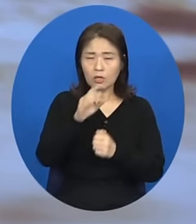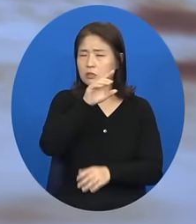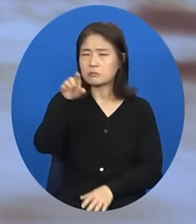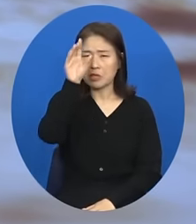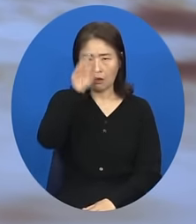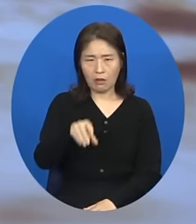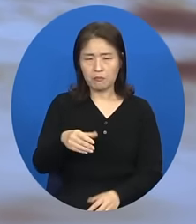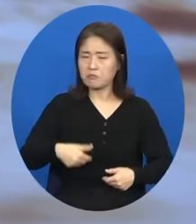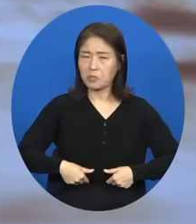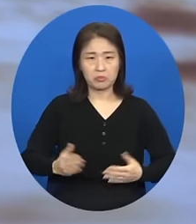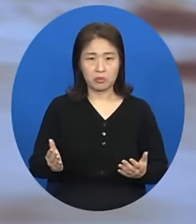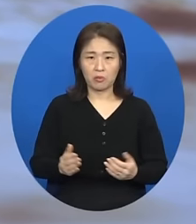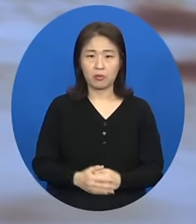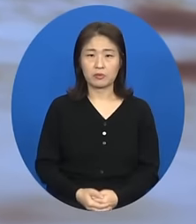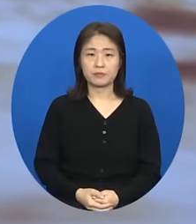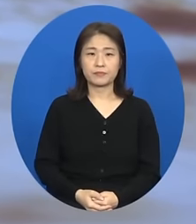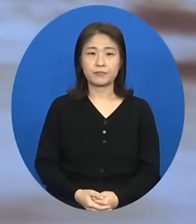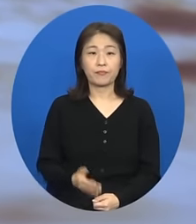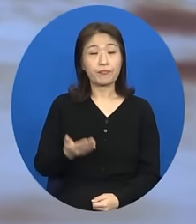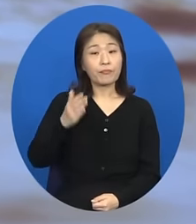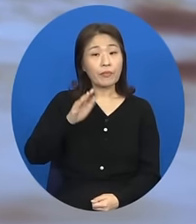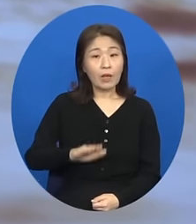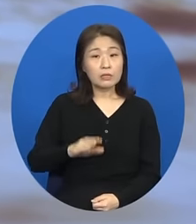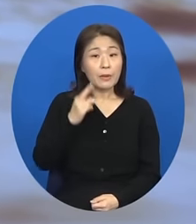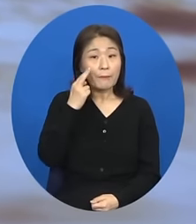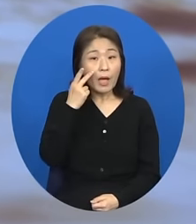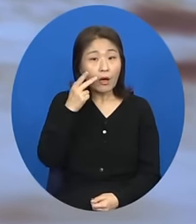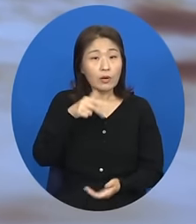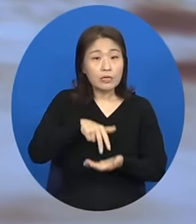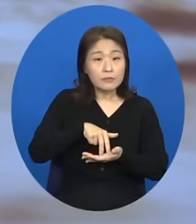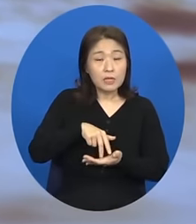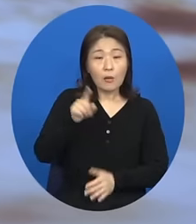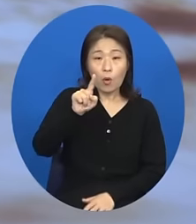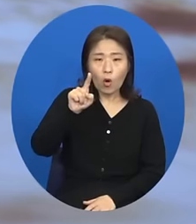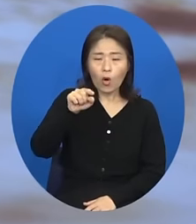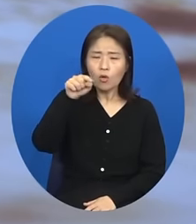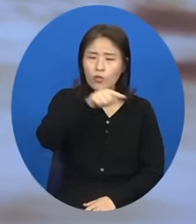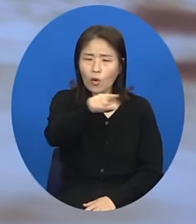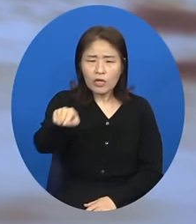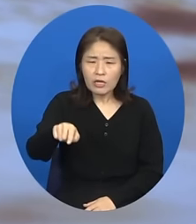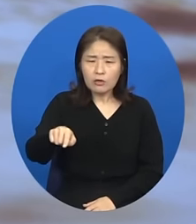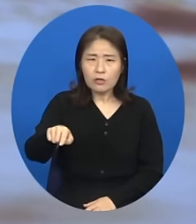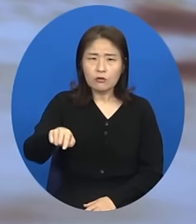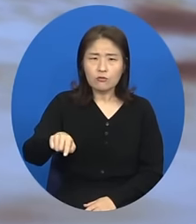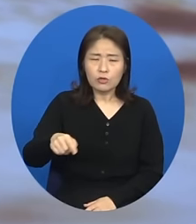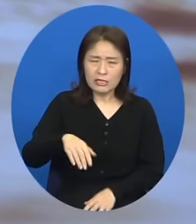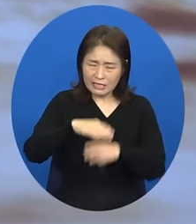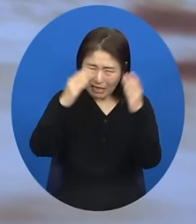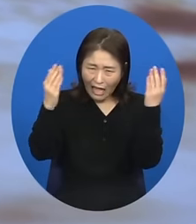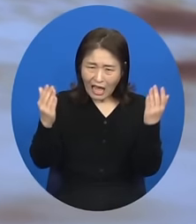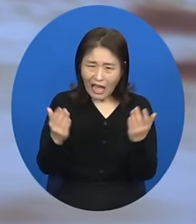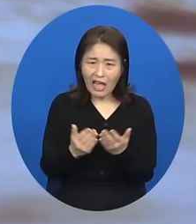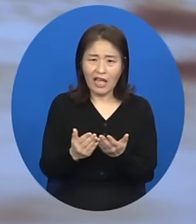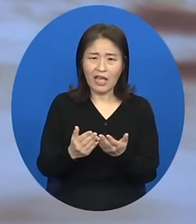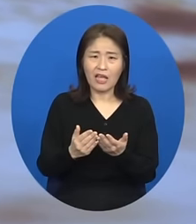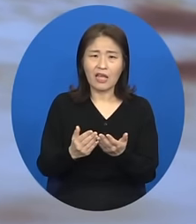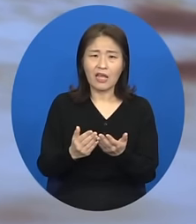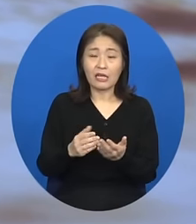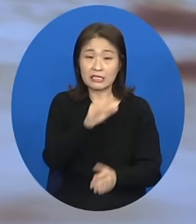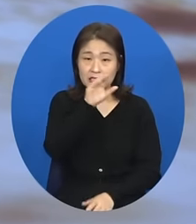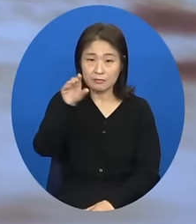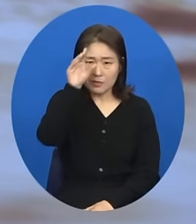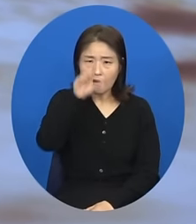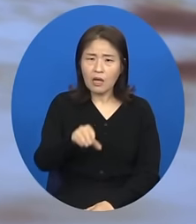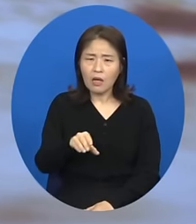바울은요, 아니다, 너희들 아무리 그래도 십자가 필요하다, 우리가 의롭게 산다고 해도 의로운